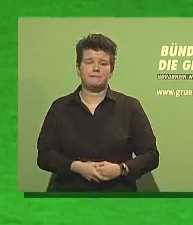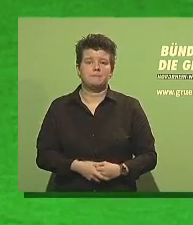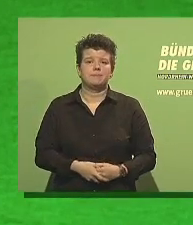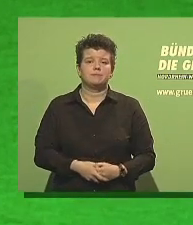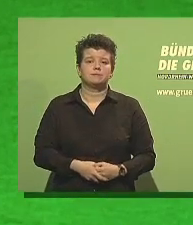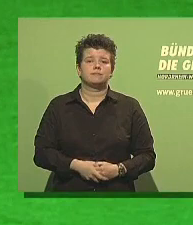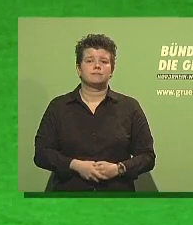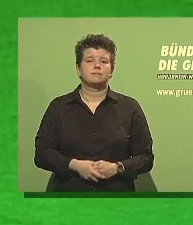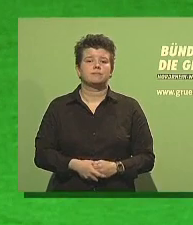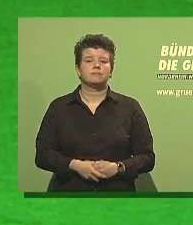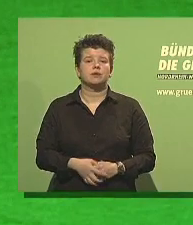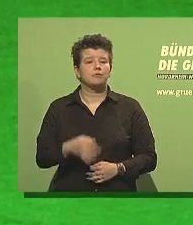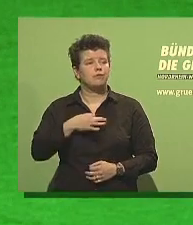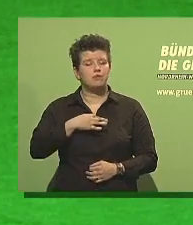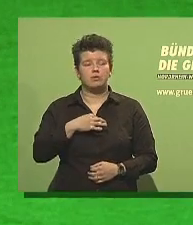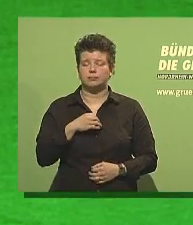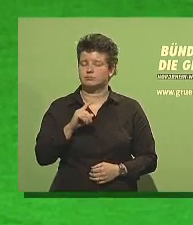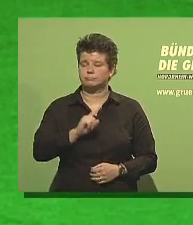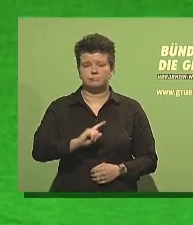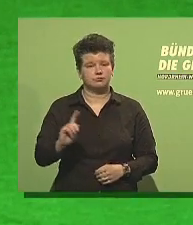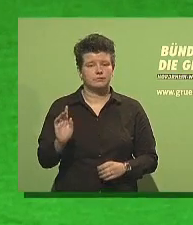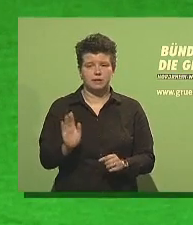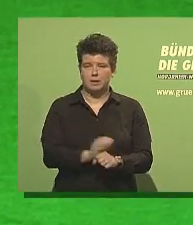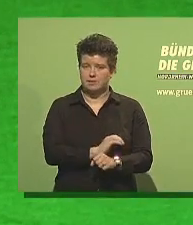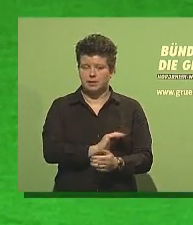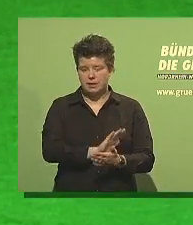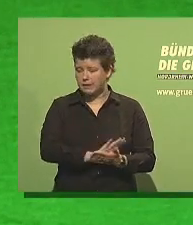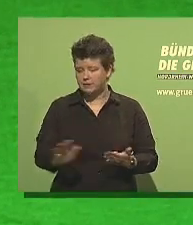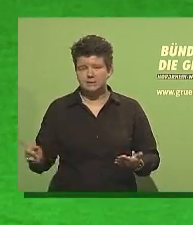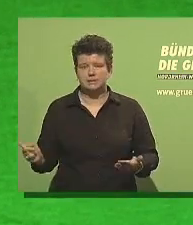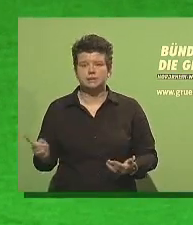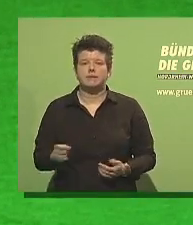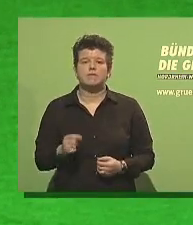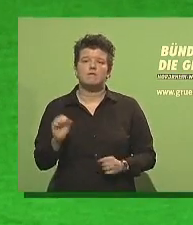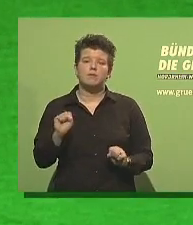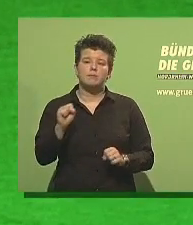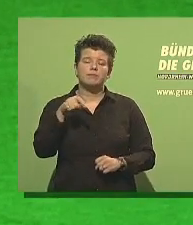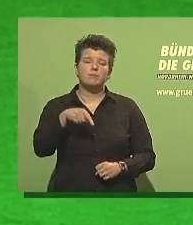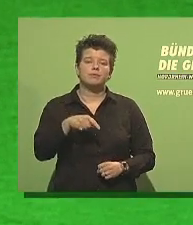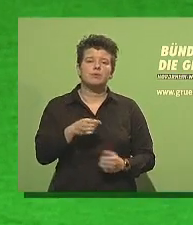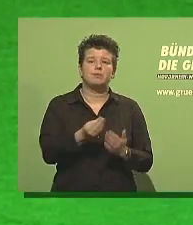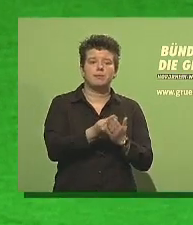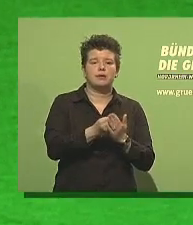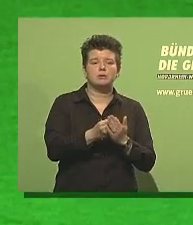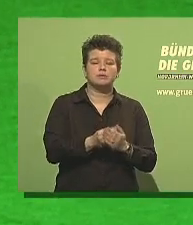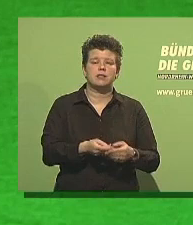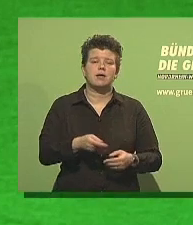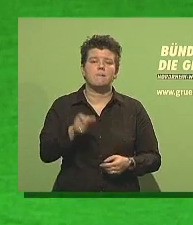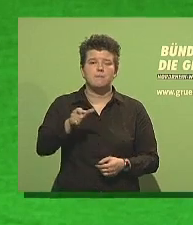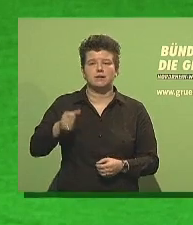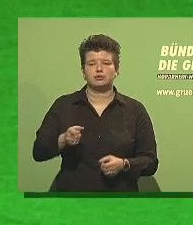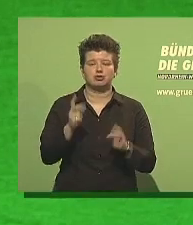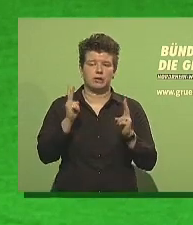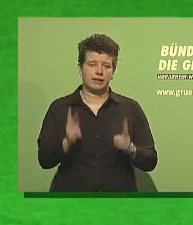Bildung ist ein Menschenrecht. Bildung ist gesamtstaatliche Herausforderung, keine Naturkatastrophe.